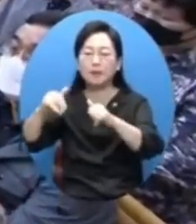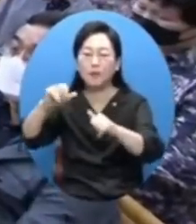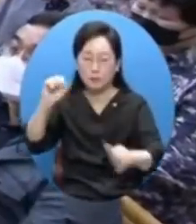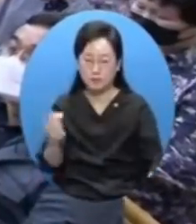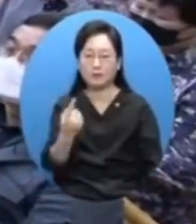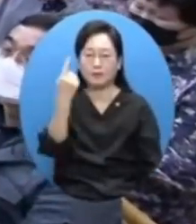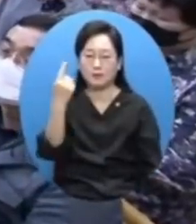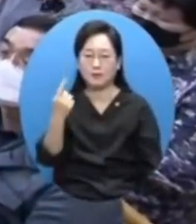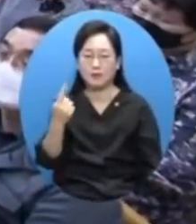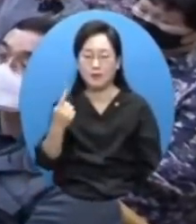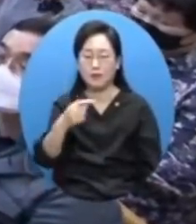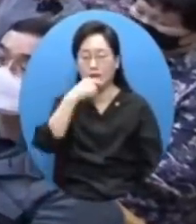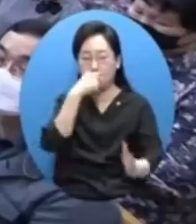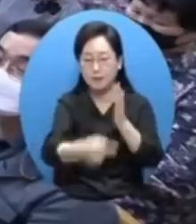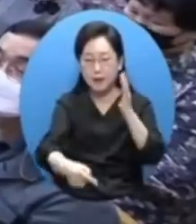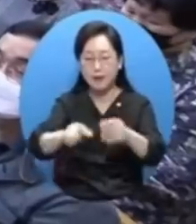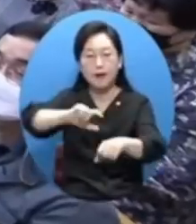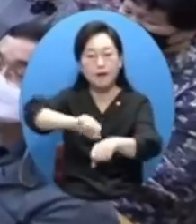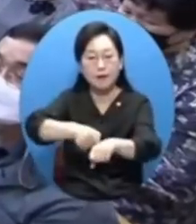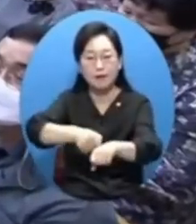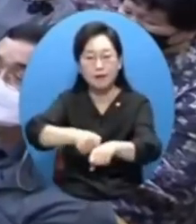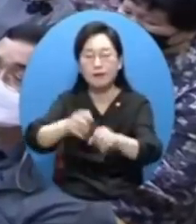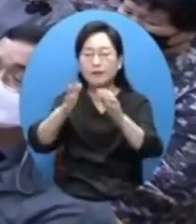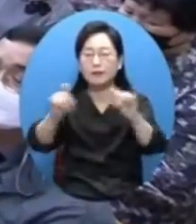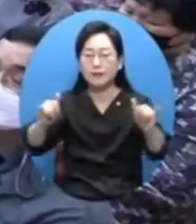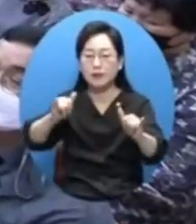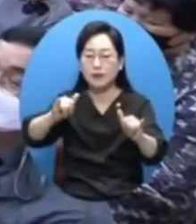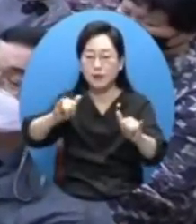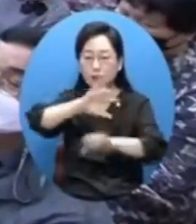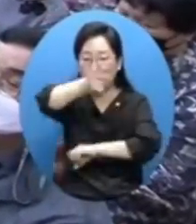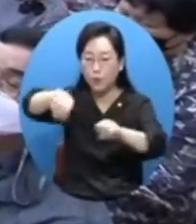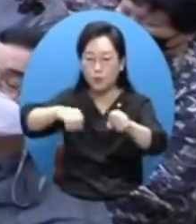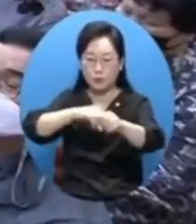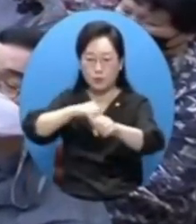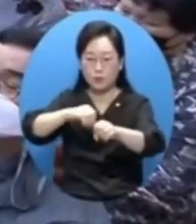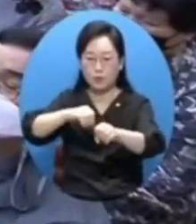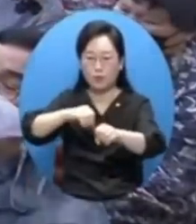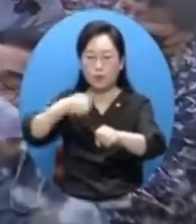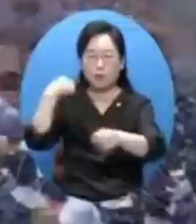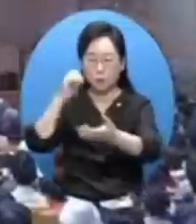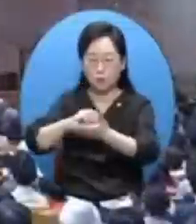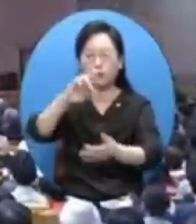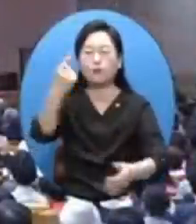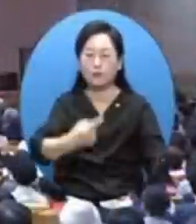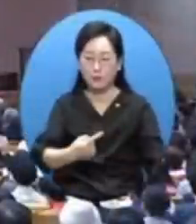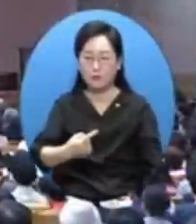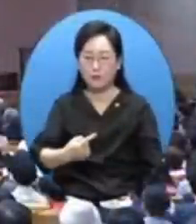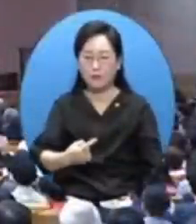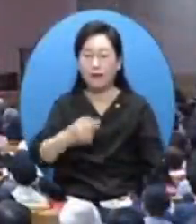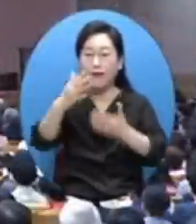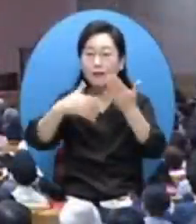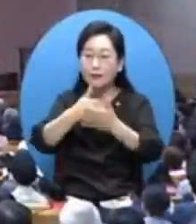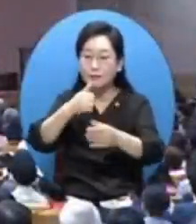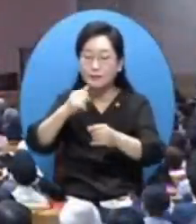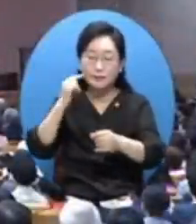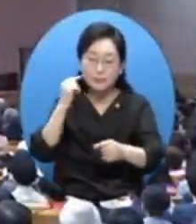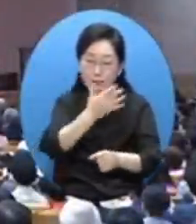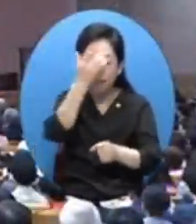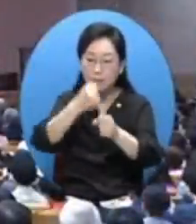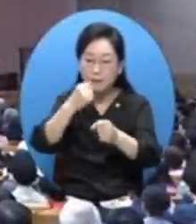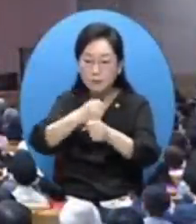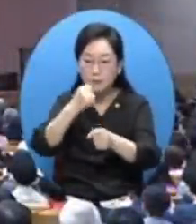말미암아 그 재앙이 고스란히 우리 인간에게 돌아오고 있는 것입니다 하나님께서 지으신이 아름다운 자연을 우리들이